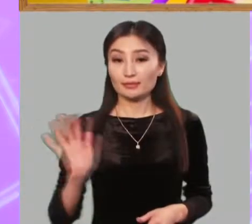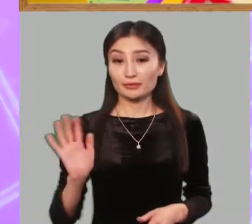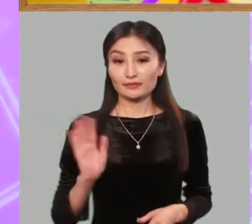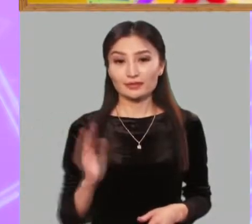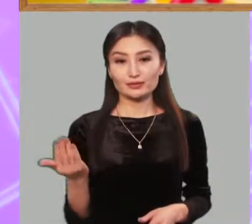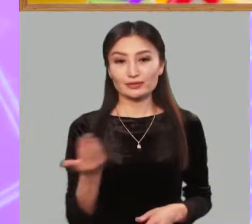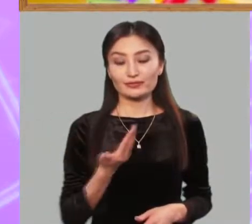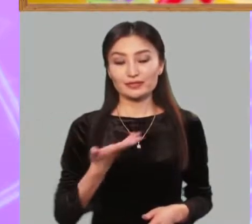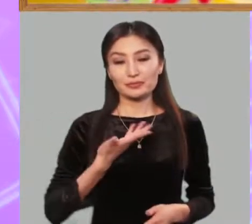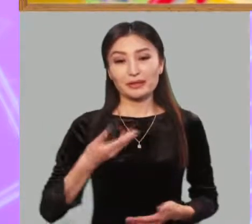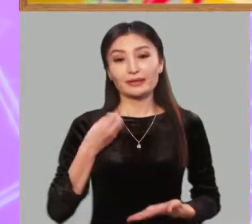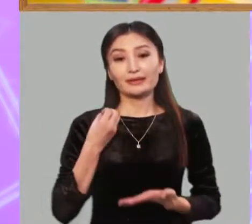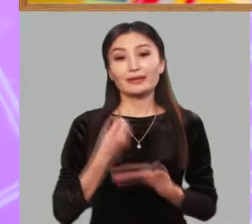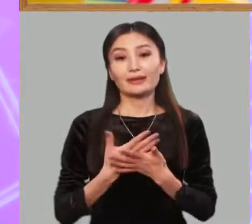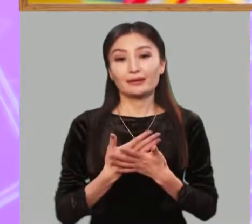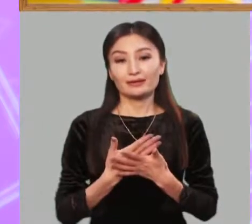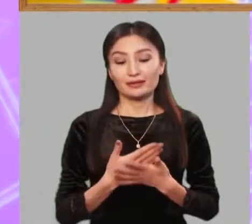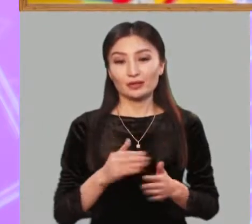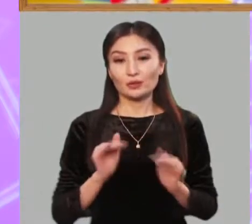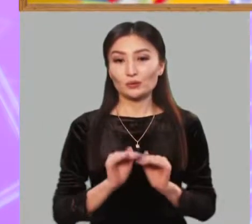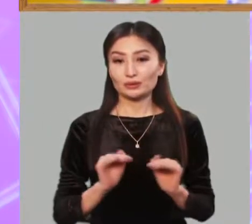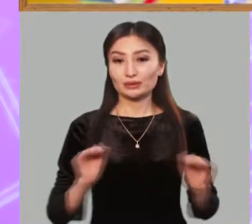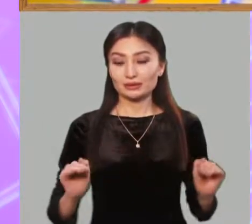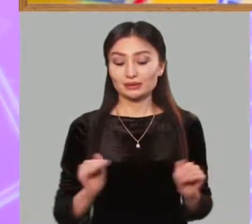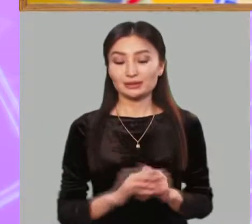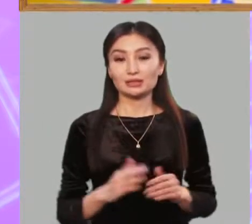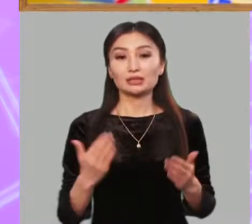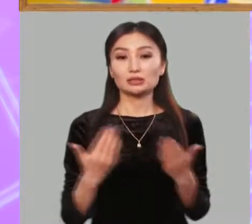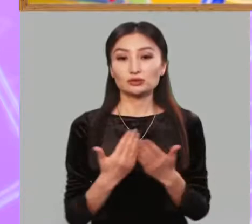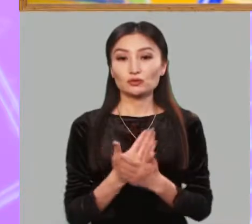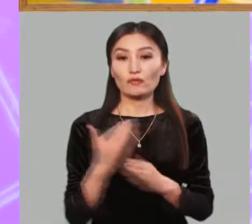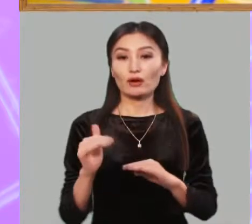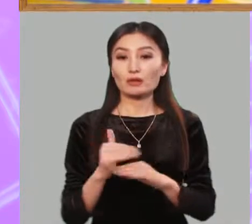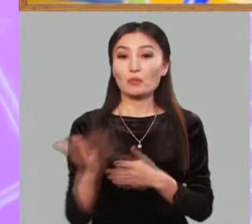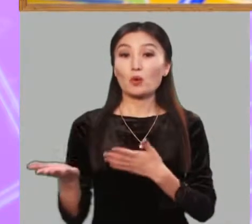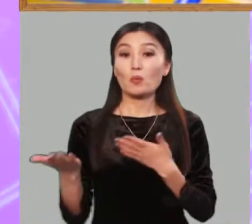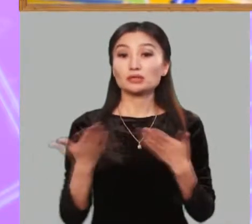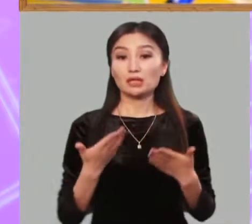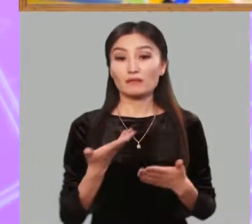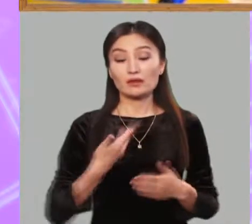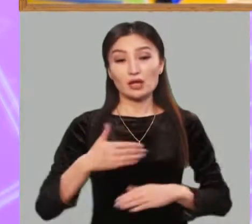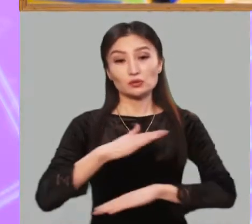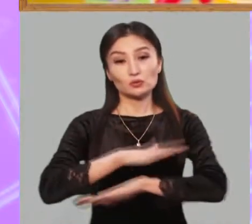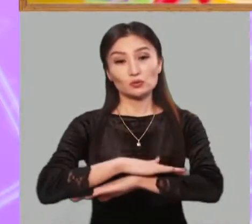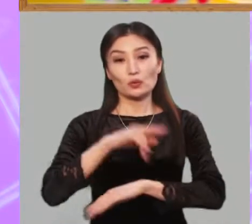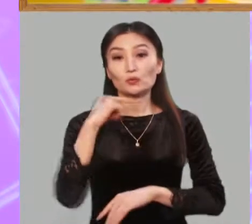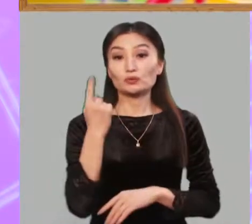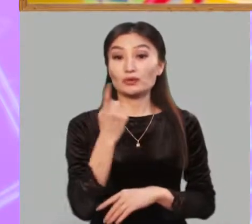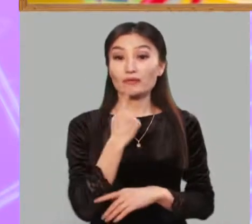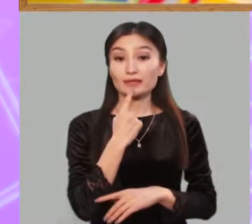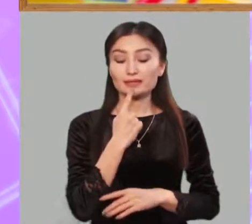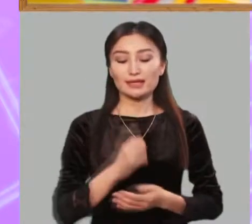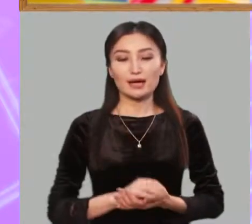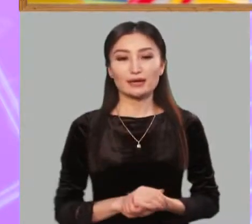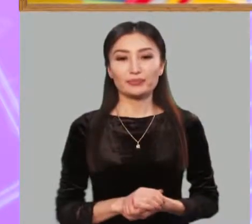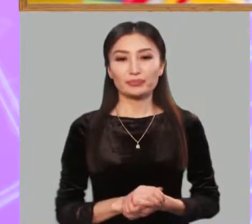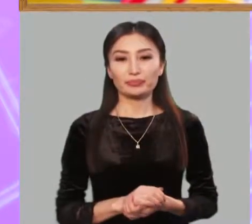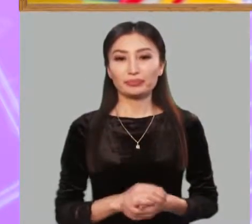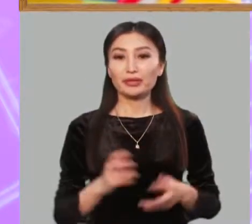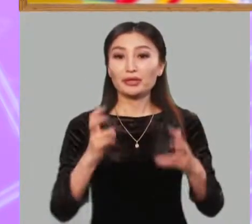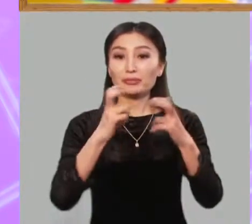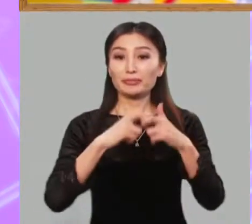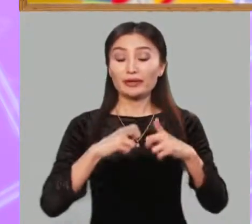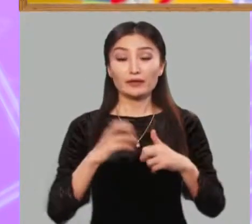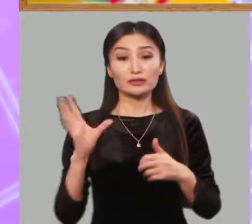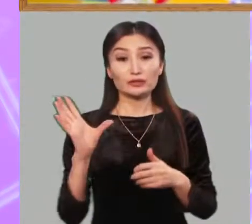Приветствую вас, мои дорогие ученики! И снова добро пожаловать на наш урок русского языка.